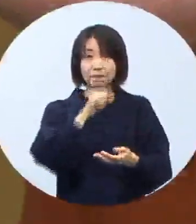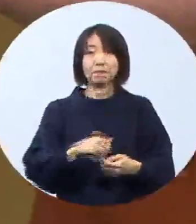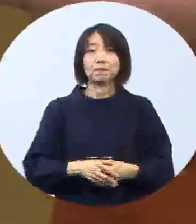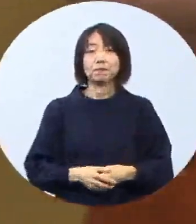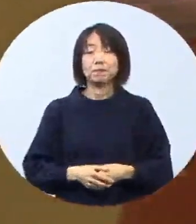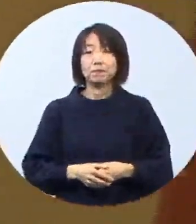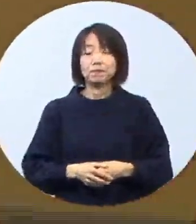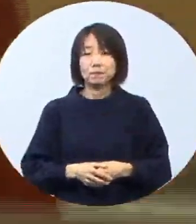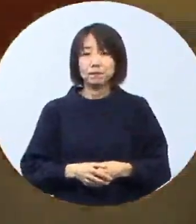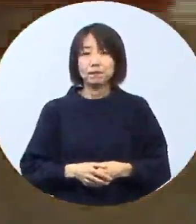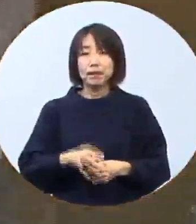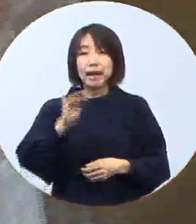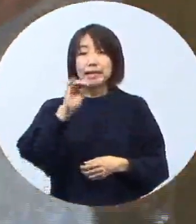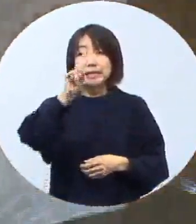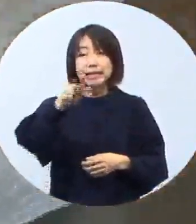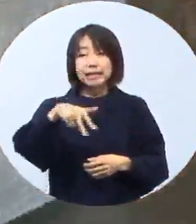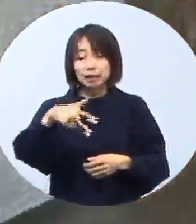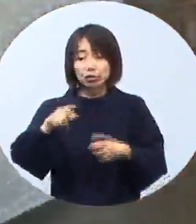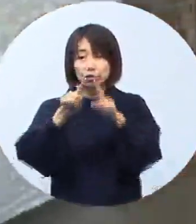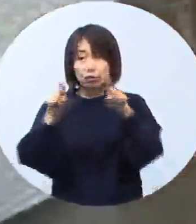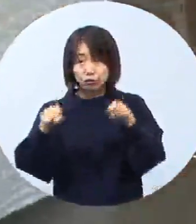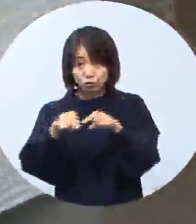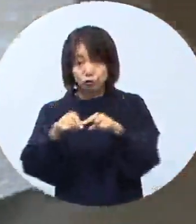はい、ではチーズを乗せます。 はい、